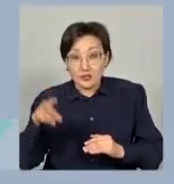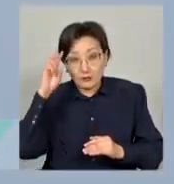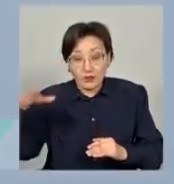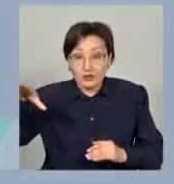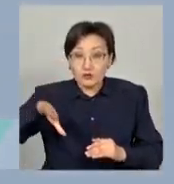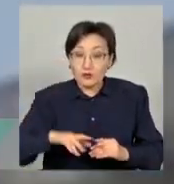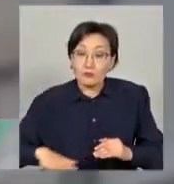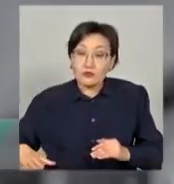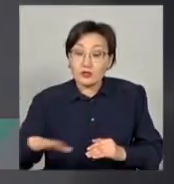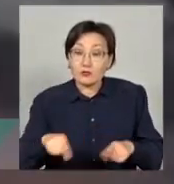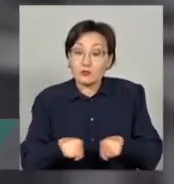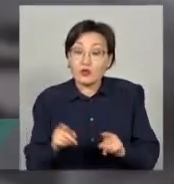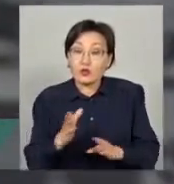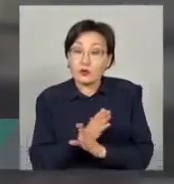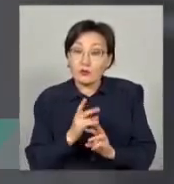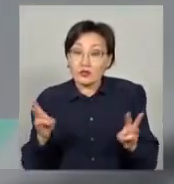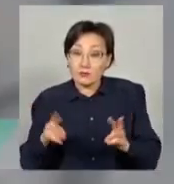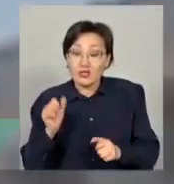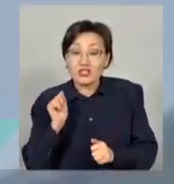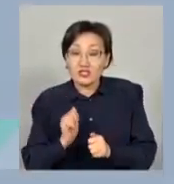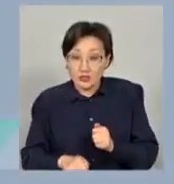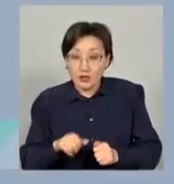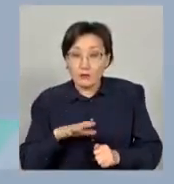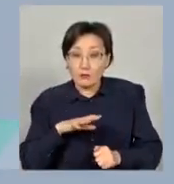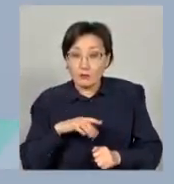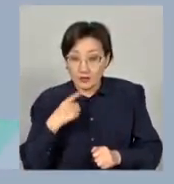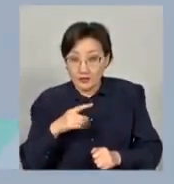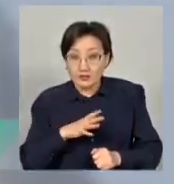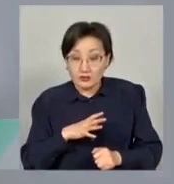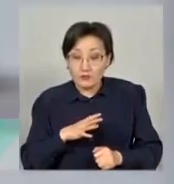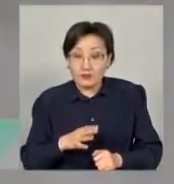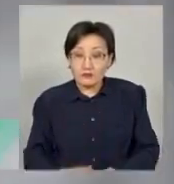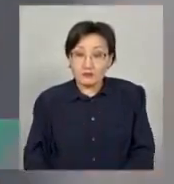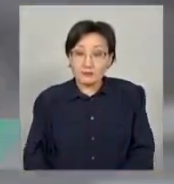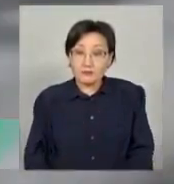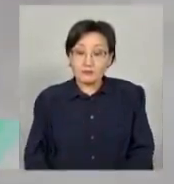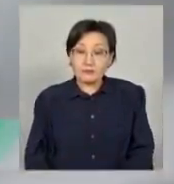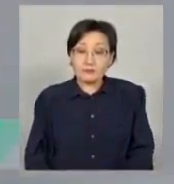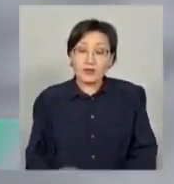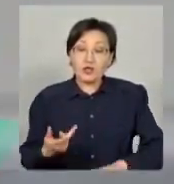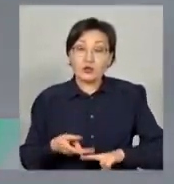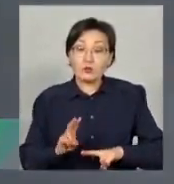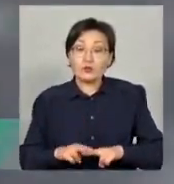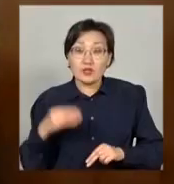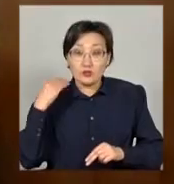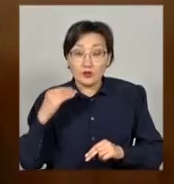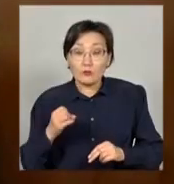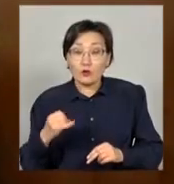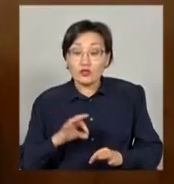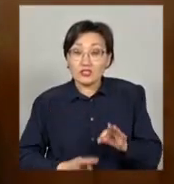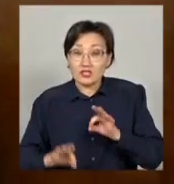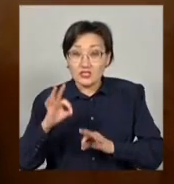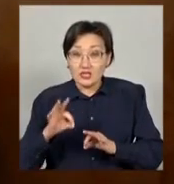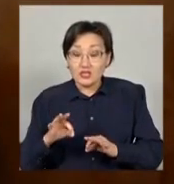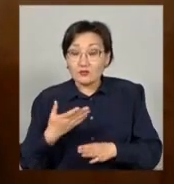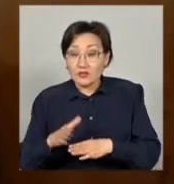аймағында мұндай табиғи апаттар жиі болады деді Анкара қаласының тұрғыны Лина Хәкім. Бұл Түркияның оңтүстік шығысында